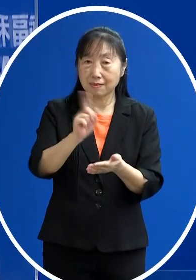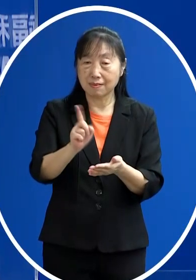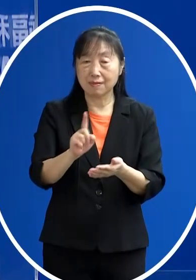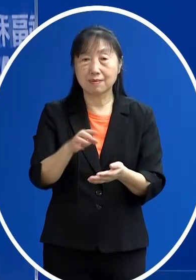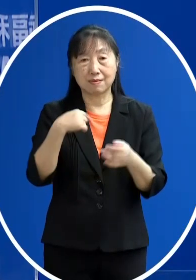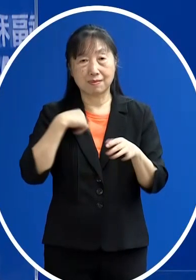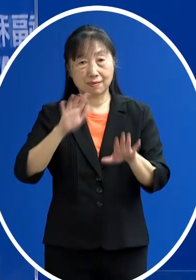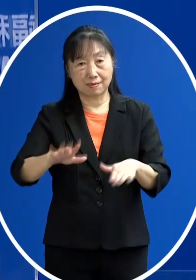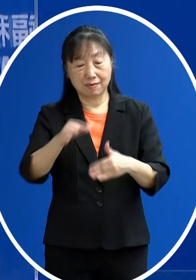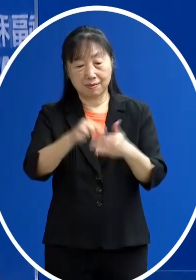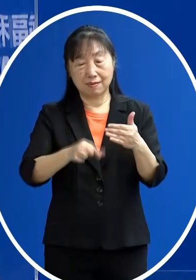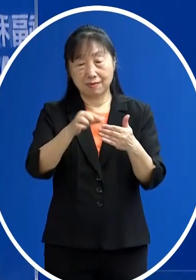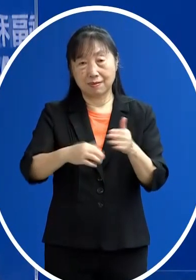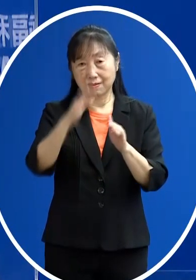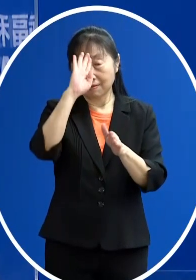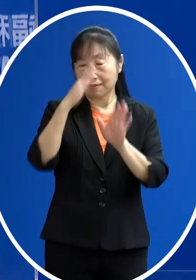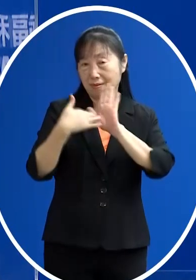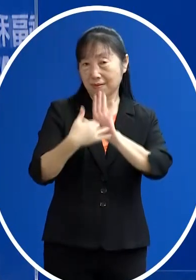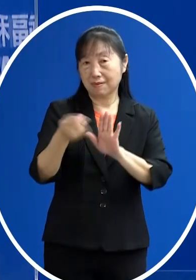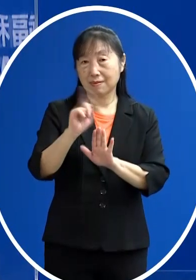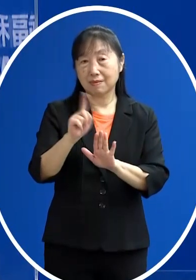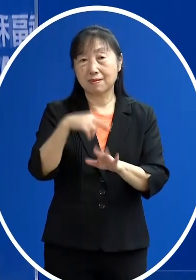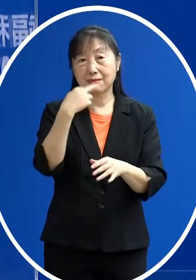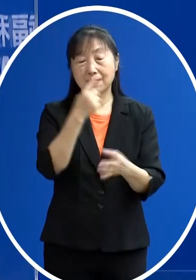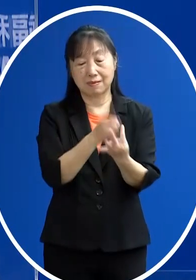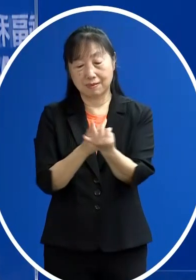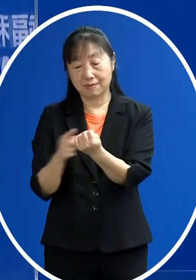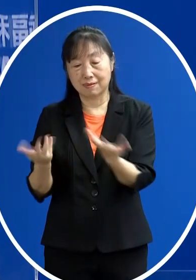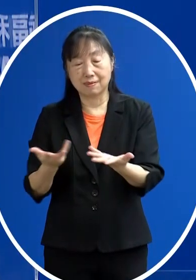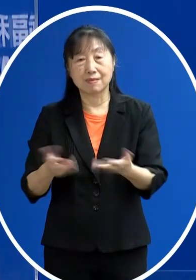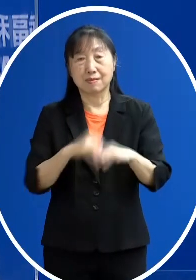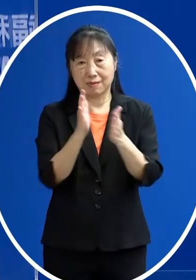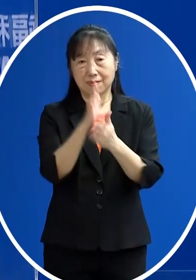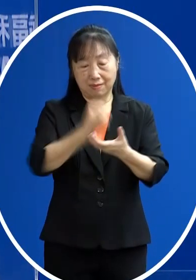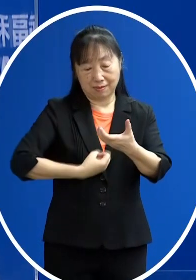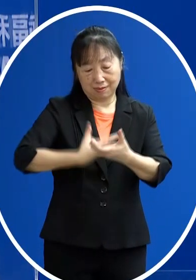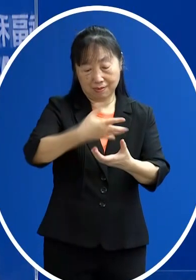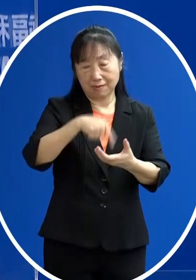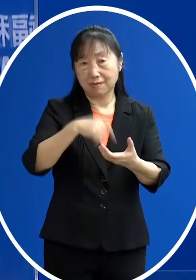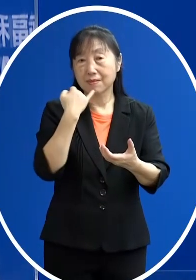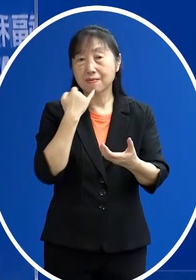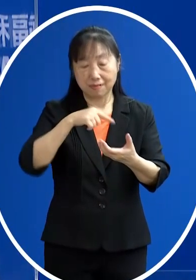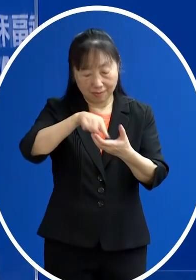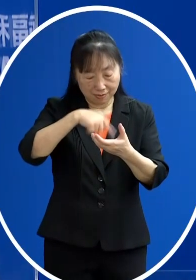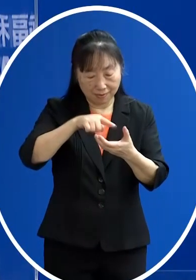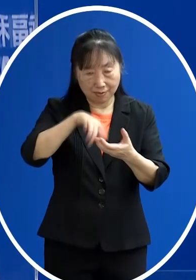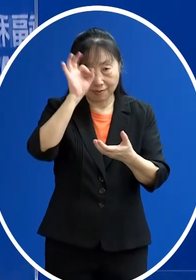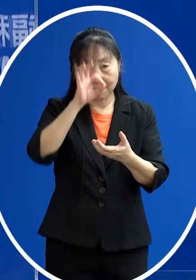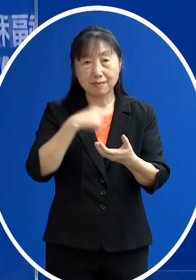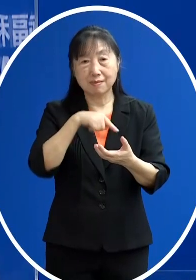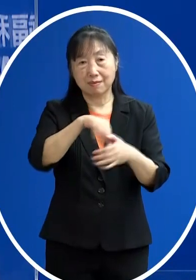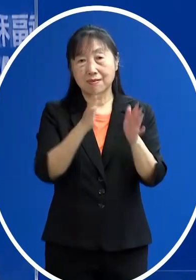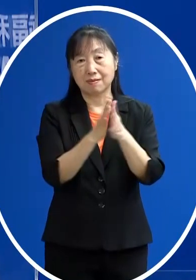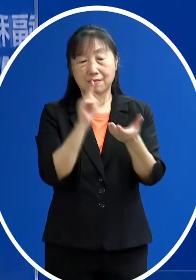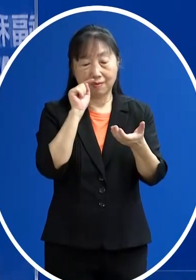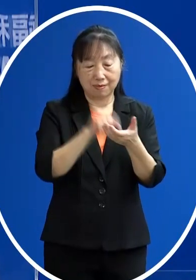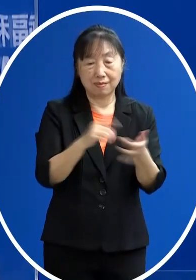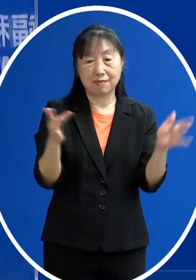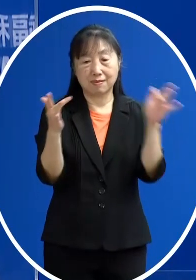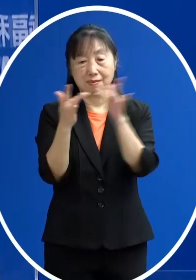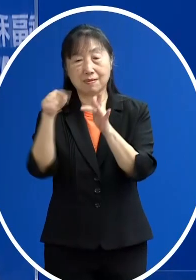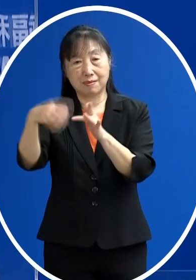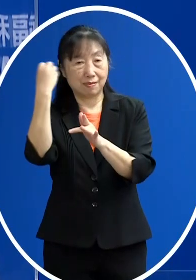防疫措施原则跟各部会管制措施等这些可以快速的连接到目前最新的一